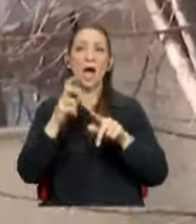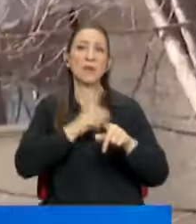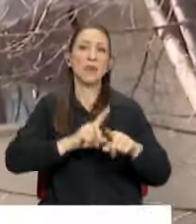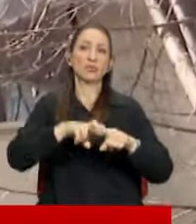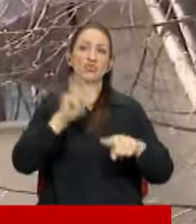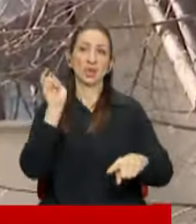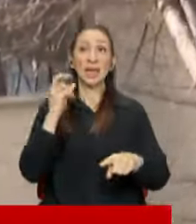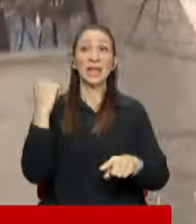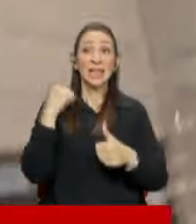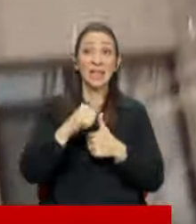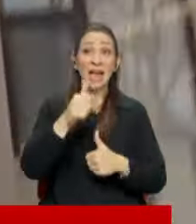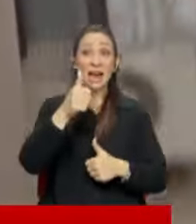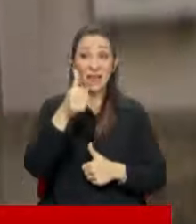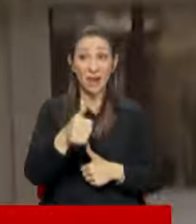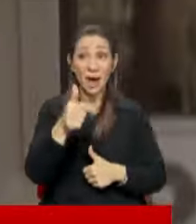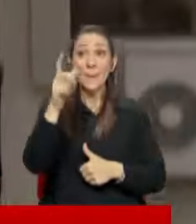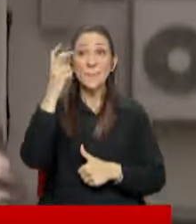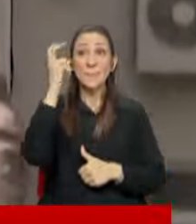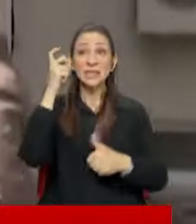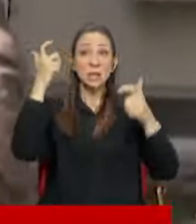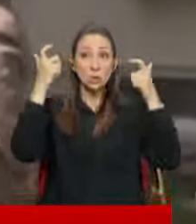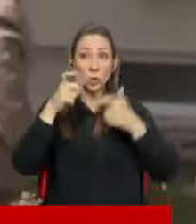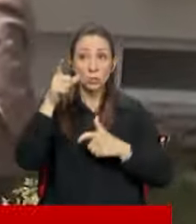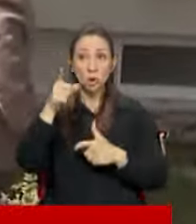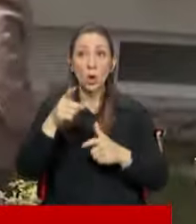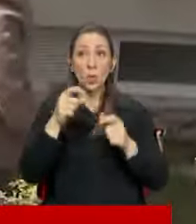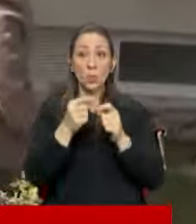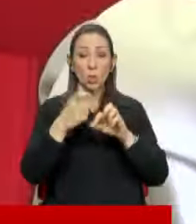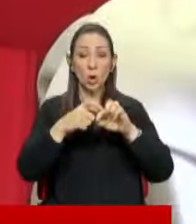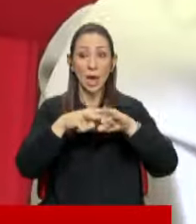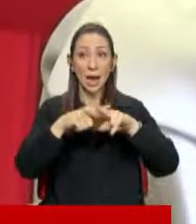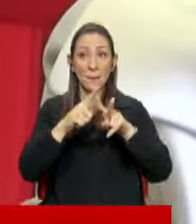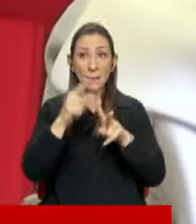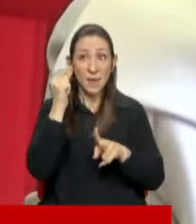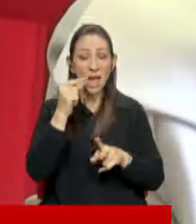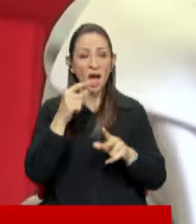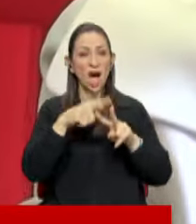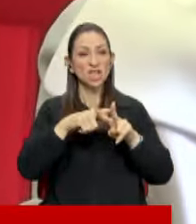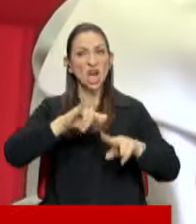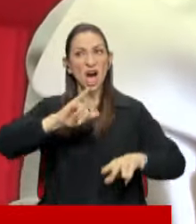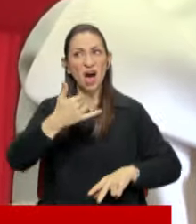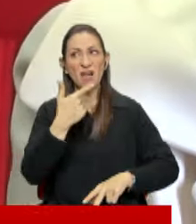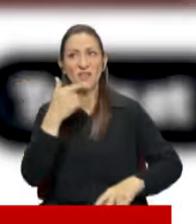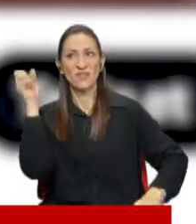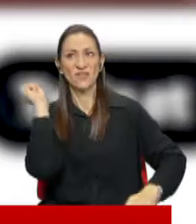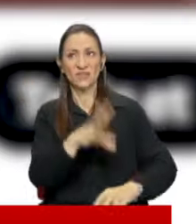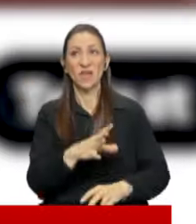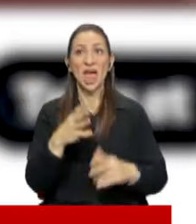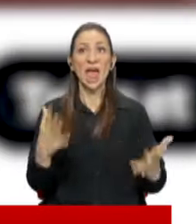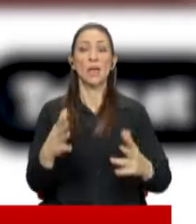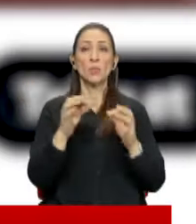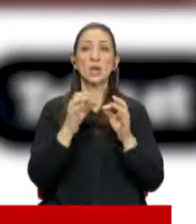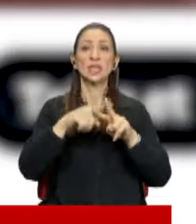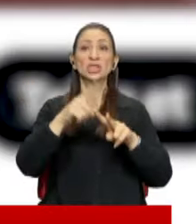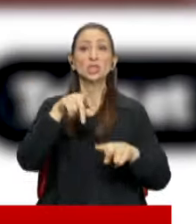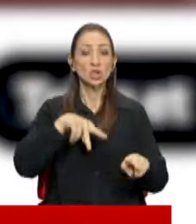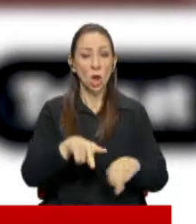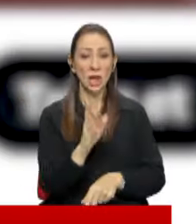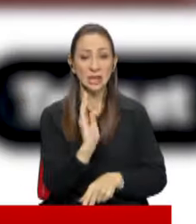çekildi. Yeniden Refah Partisi'nin Manisa sorumlusu Burhan Yıldırım Arınç'ı sert sözlerle hedef aldı. Ey Bülent Arınç, siz